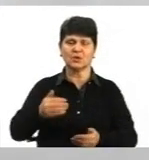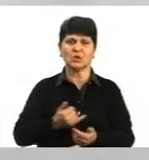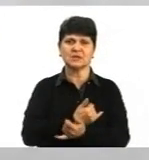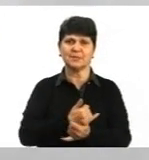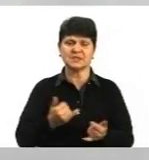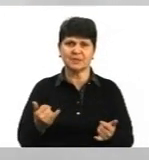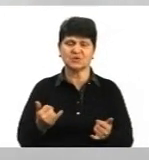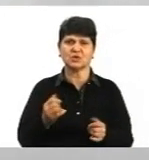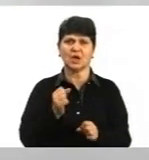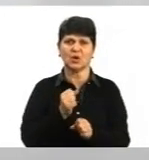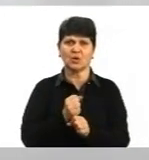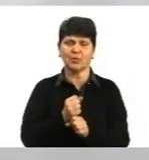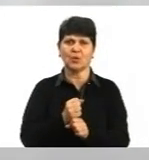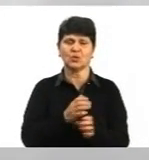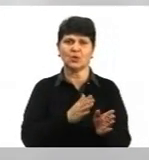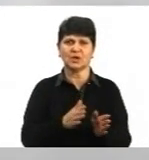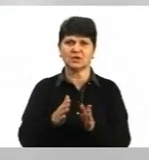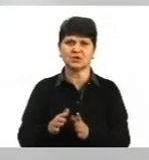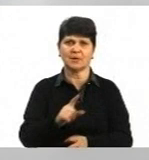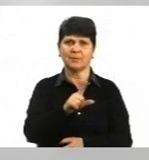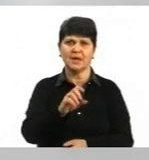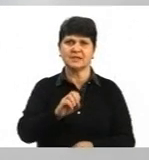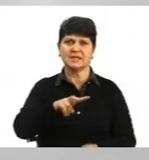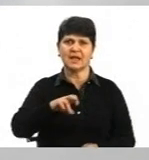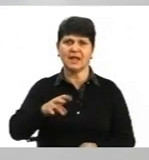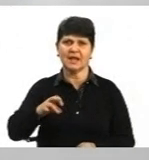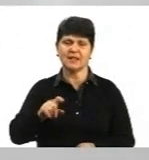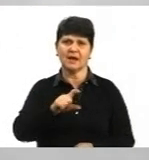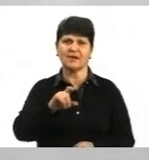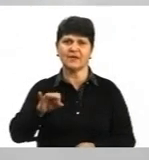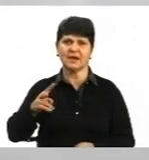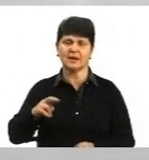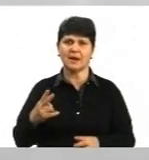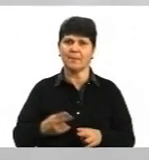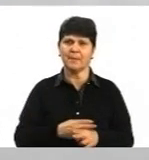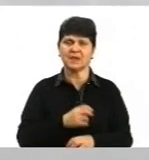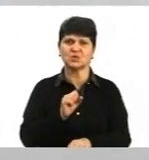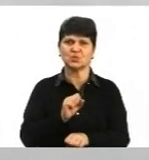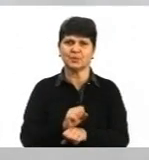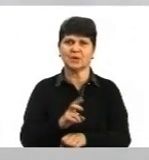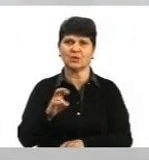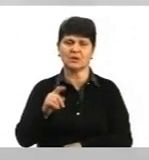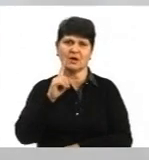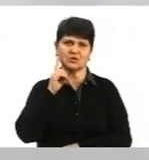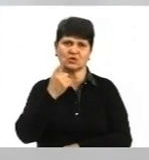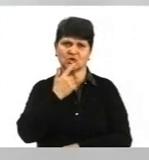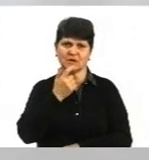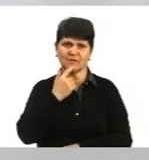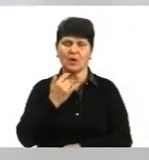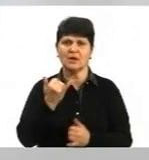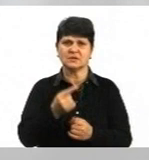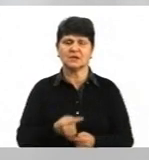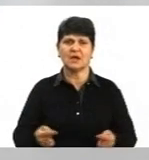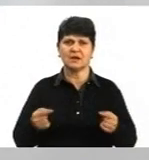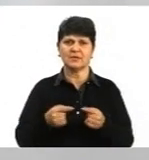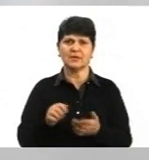режимі «зелена хвиля», коли потік проїжджає усю ділянку на зелене світло без зупинок на червоний. Зараз розробляємо відповідну проєктну